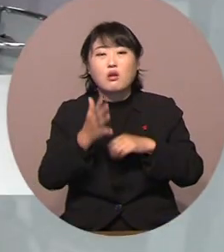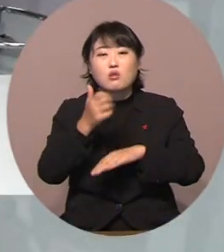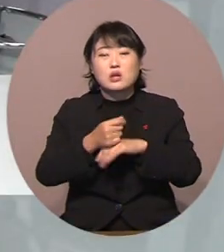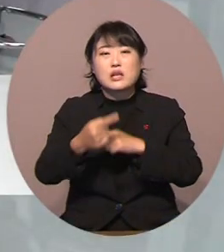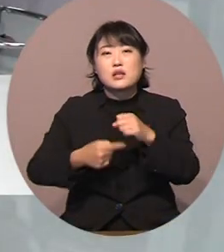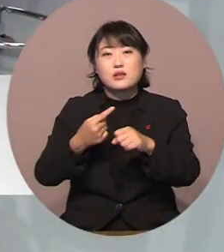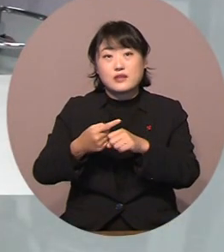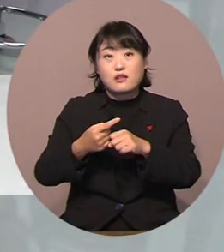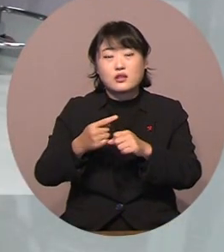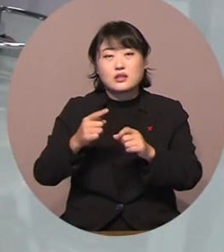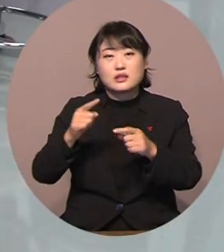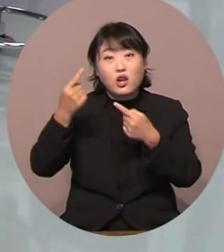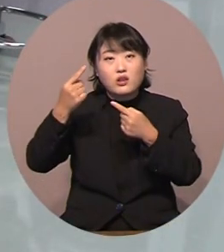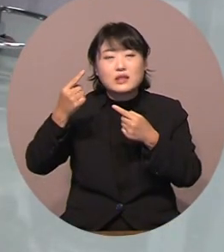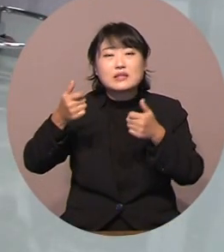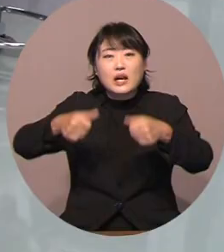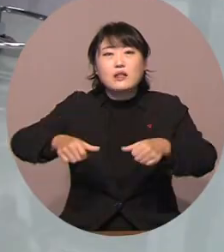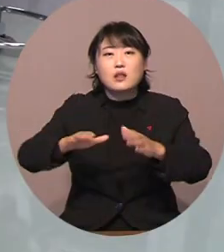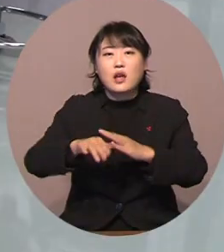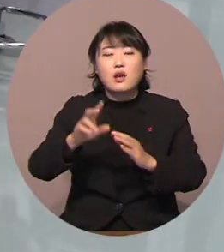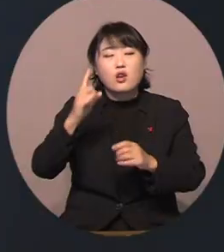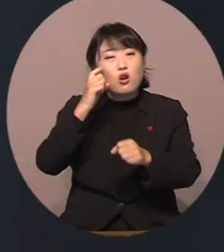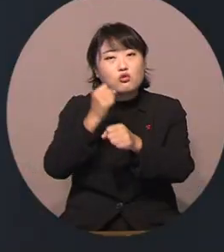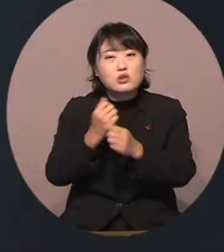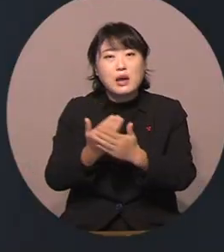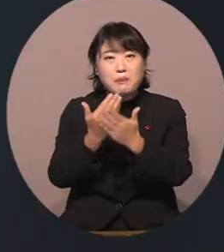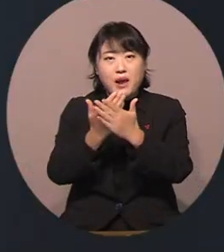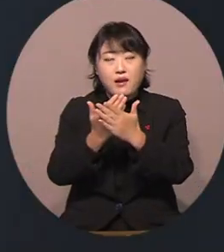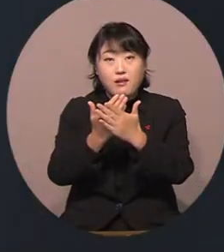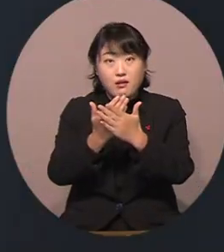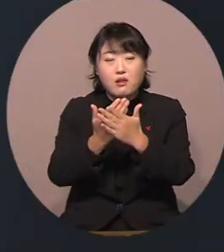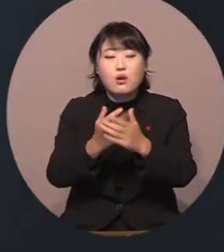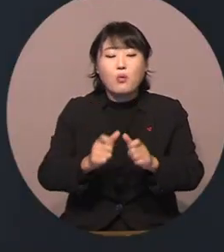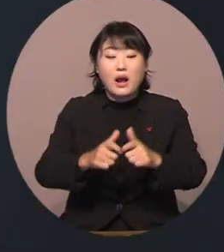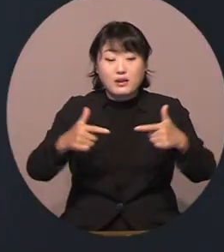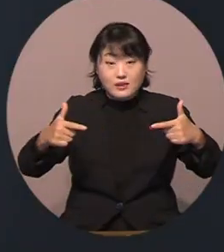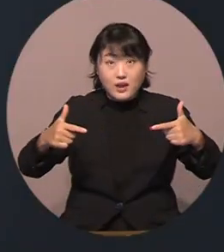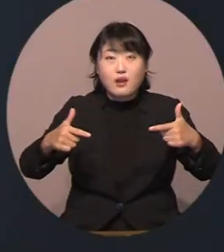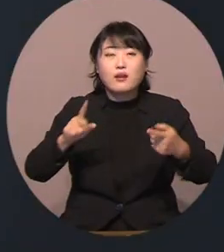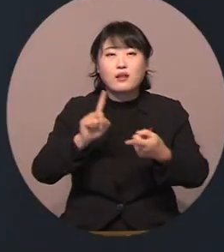약속한 임기 중 r&d 예산을 대폭 확대하겠다는 말을 행동으로 이해하라고 비판했습니다